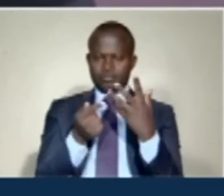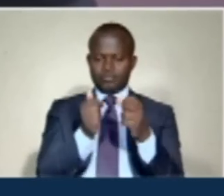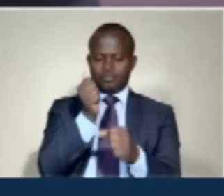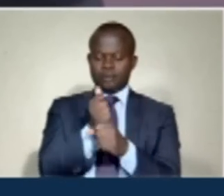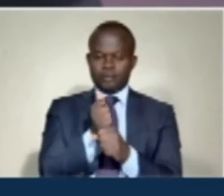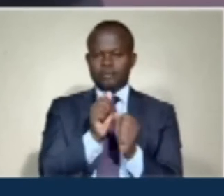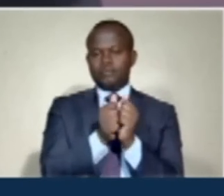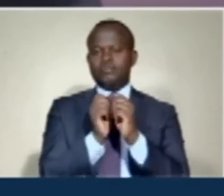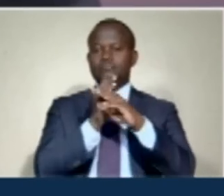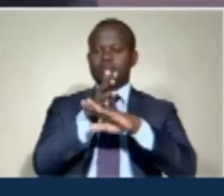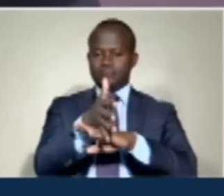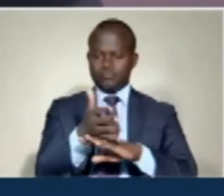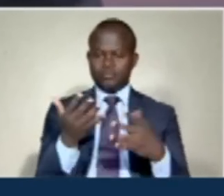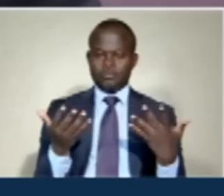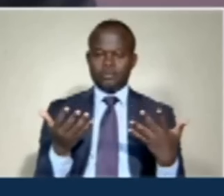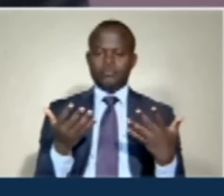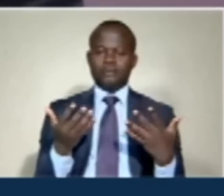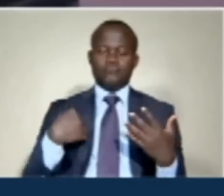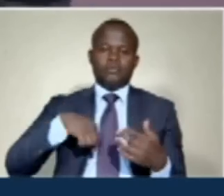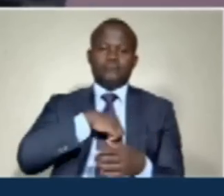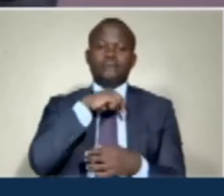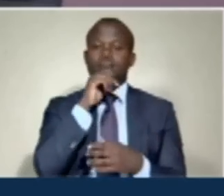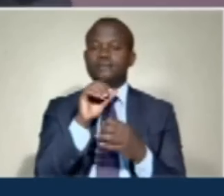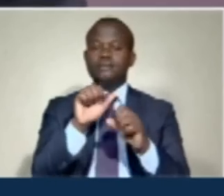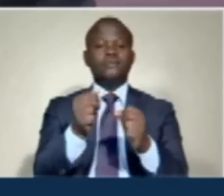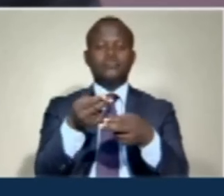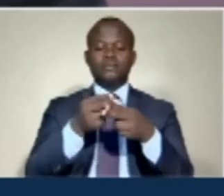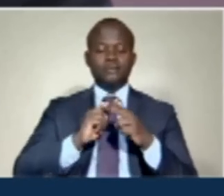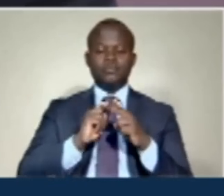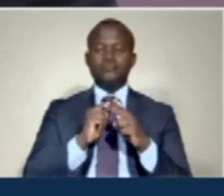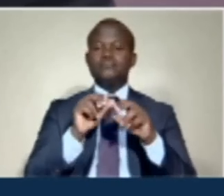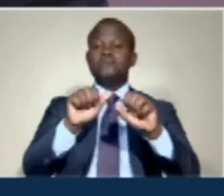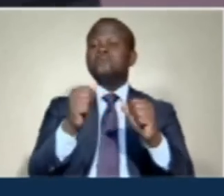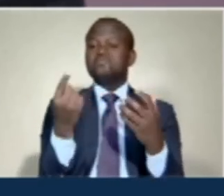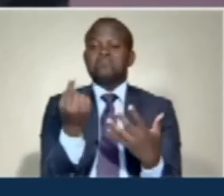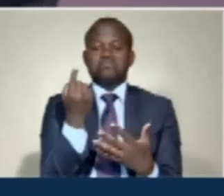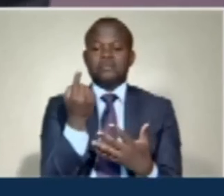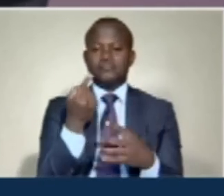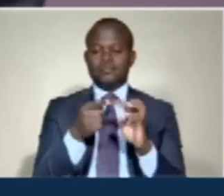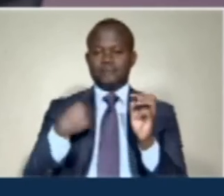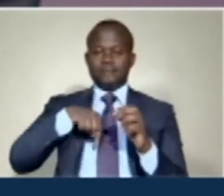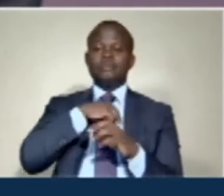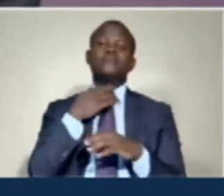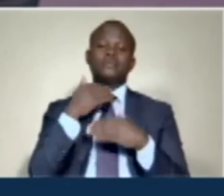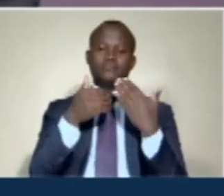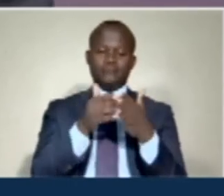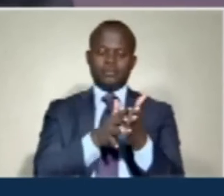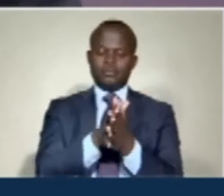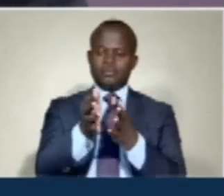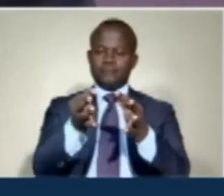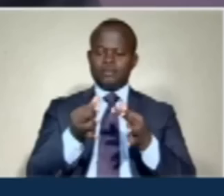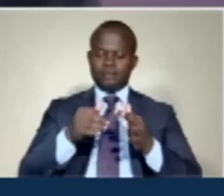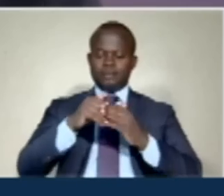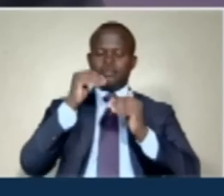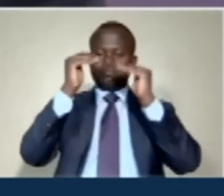tugakora n'ibirenzeho. Ntabwo rero twafata inguzanyo byo kwifata gusa, ahubwo turashaka gushora imari muri izo